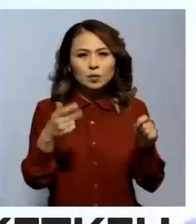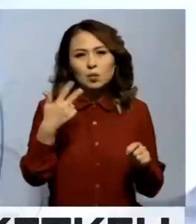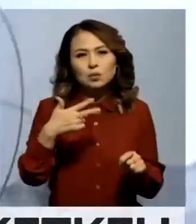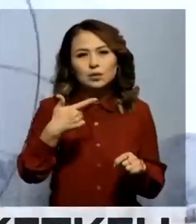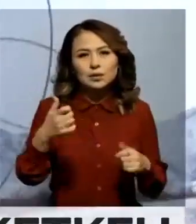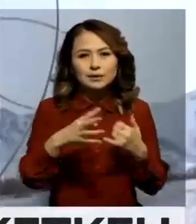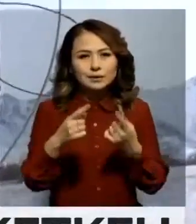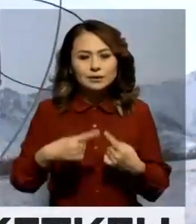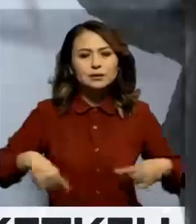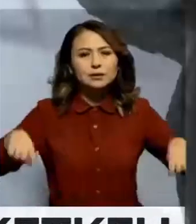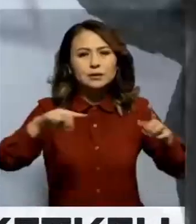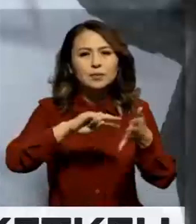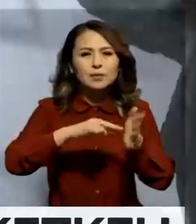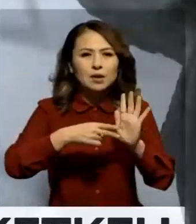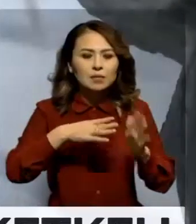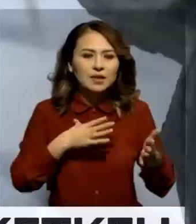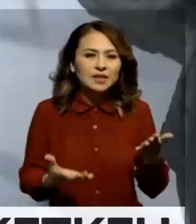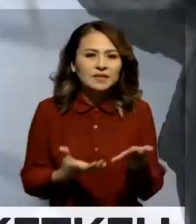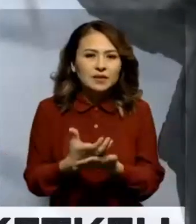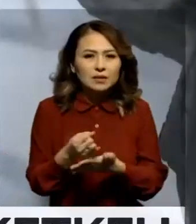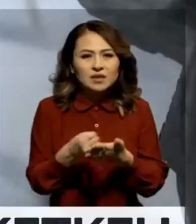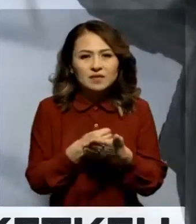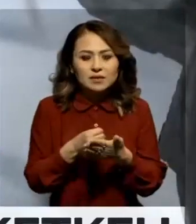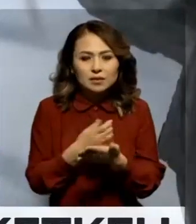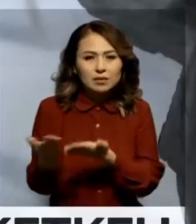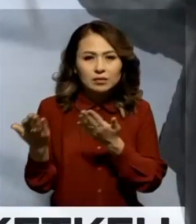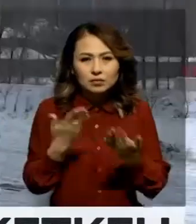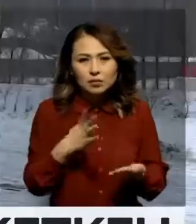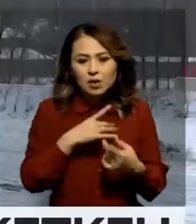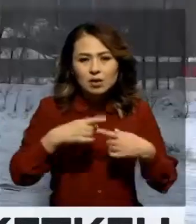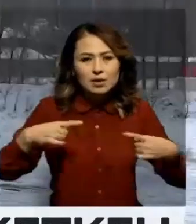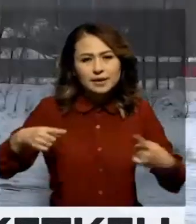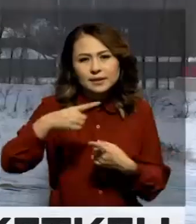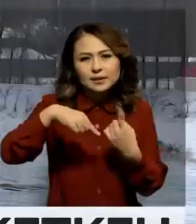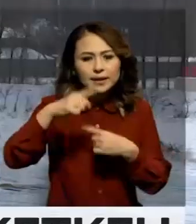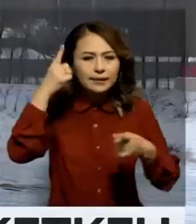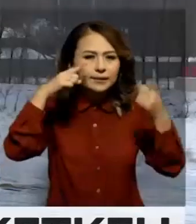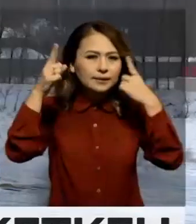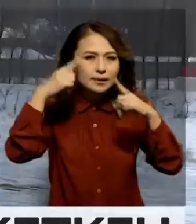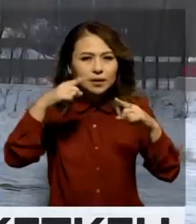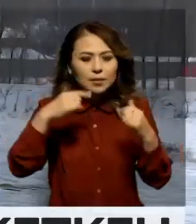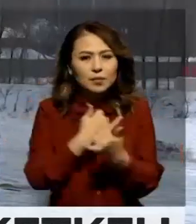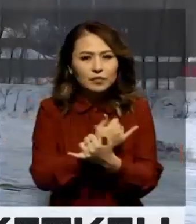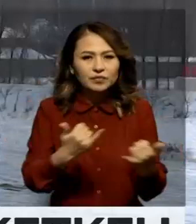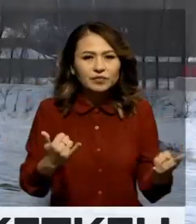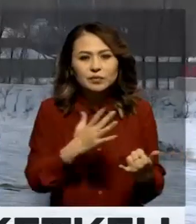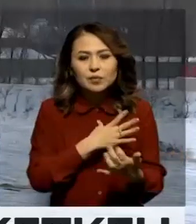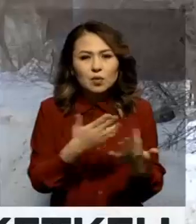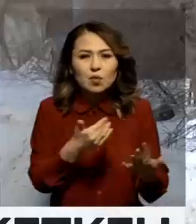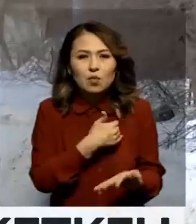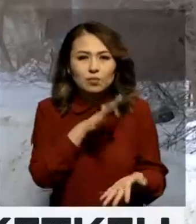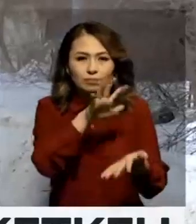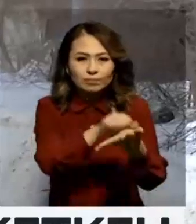телімі белгіленген. Бұл жобаға инвесторларды ерекше қызығушылық білдірген еді. Олар түрлі бизнес идеяларын ұсынып, кәсіпорын салуға ерекше ықылас